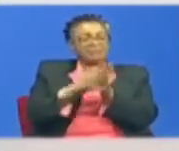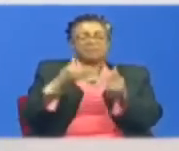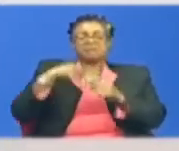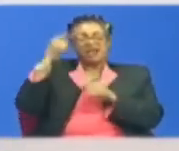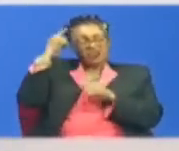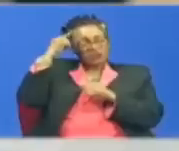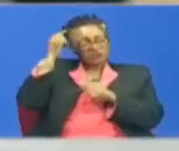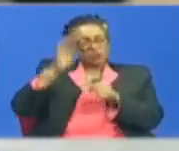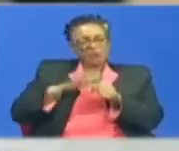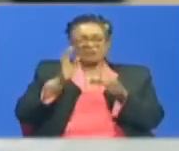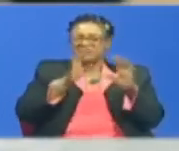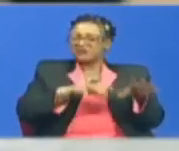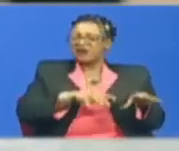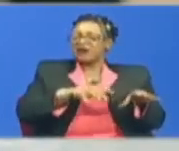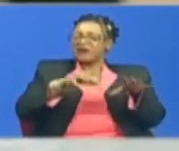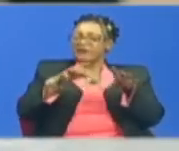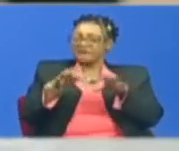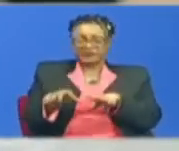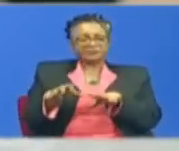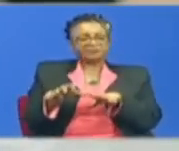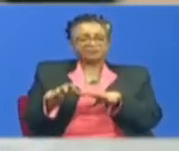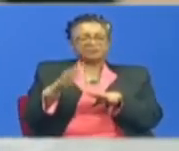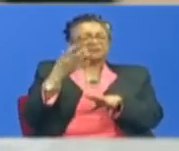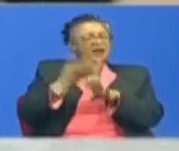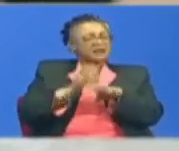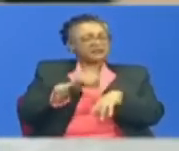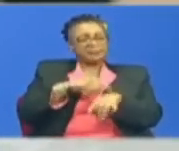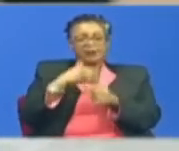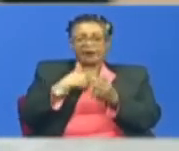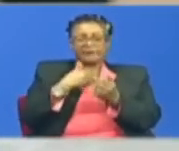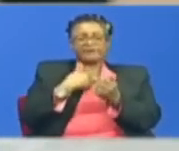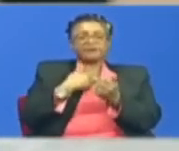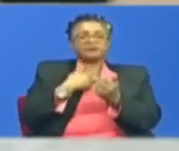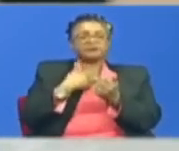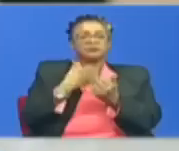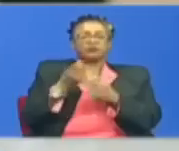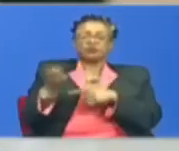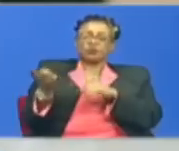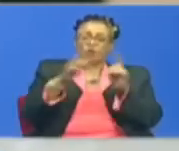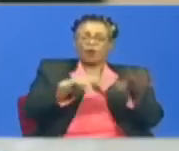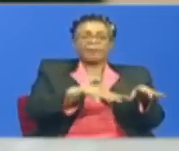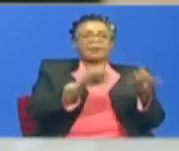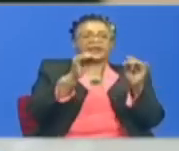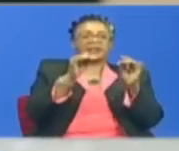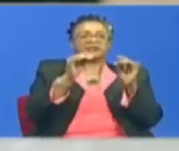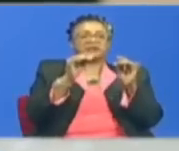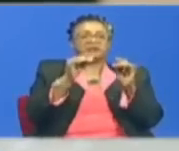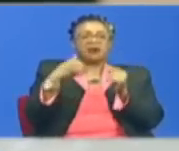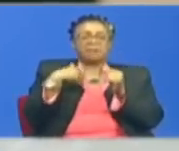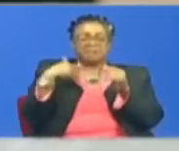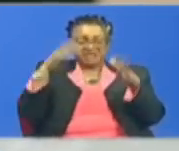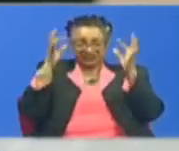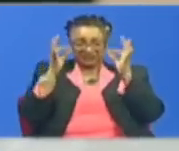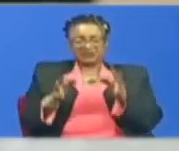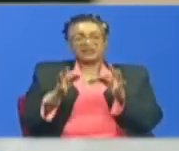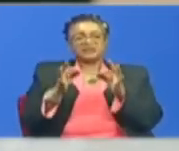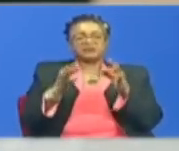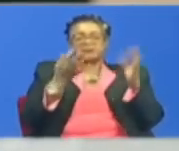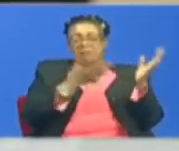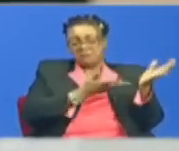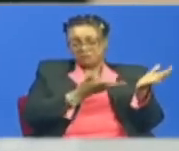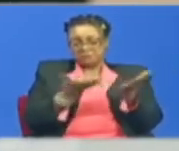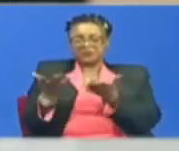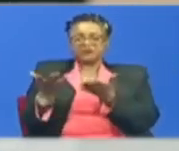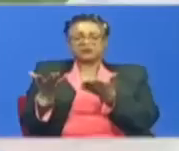mother wanapata wakati mgumu sana kuendea those products kuzileta kwa village hii kijiji